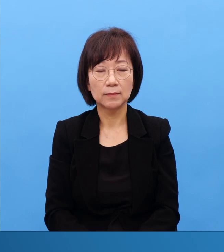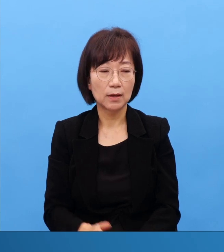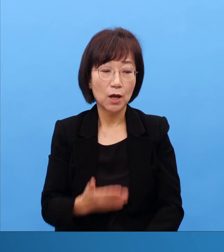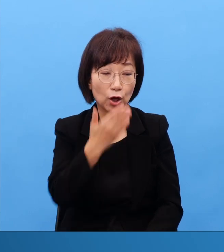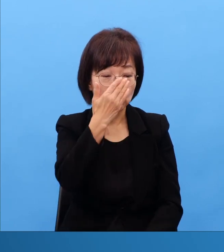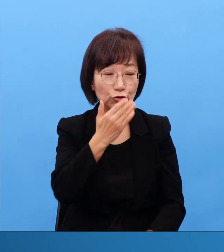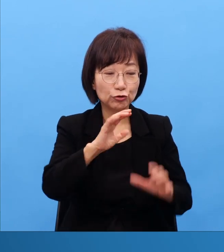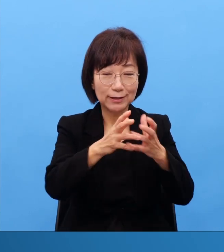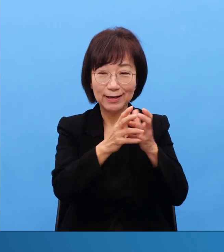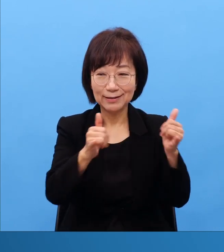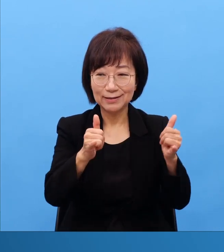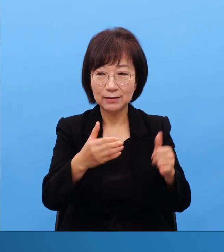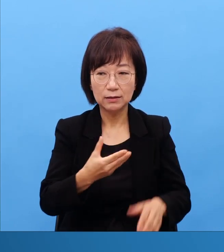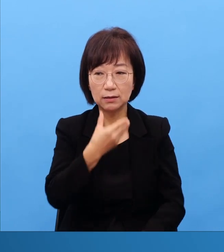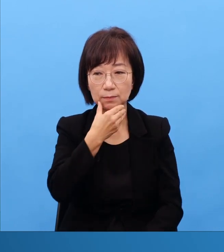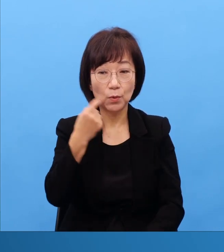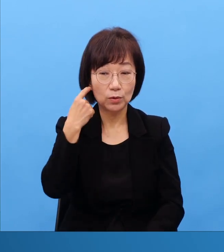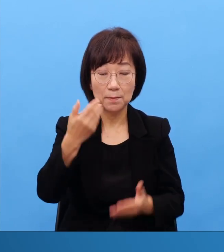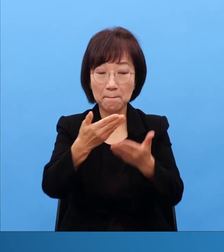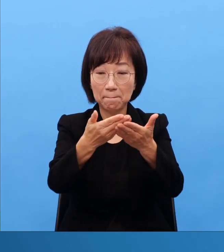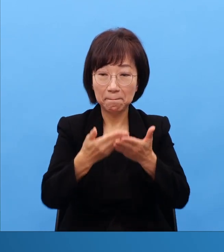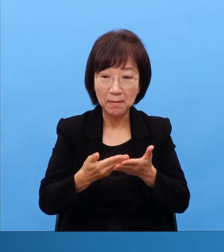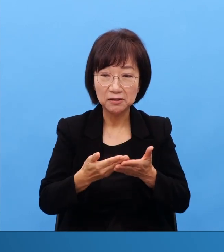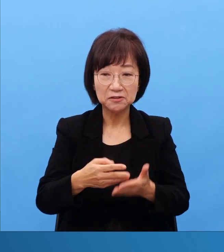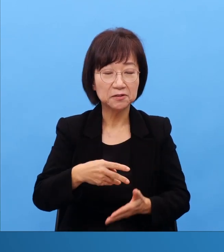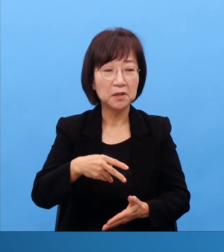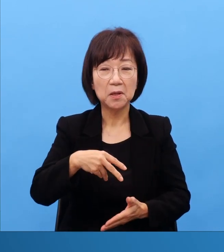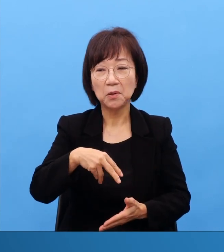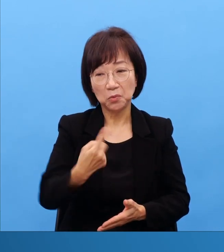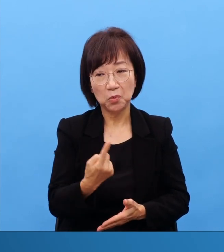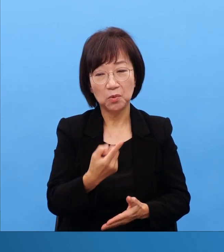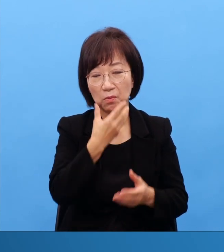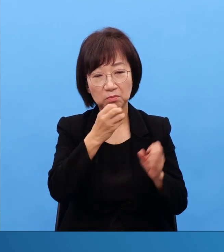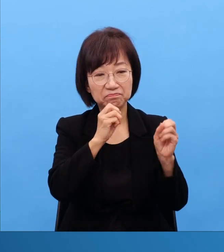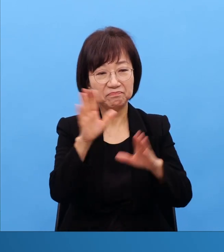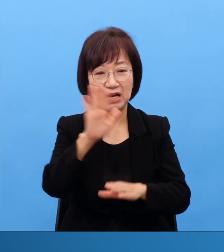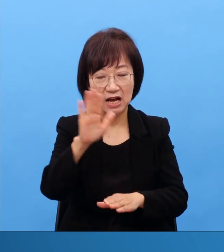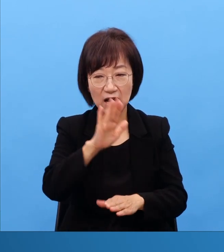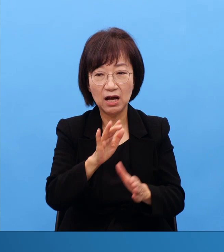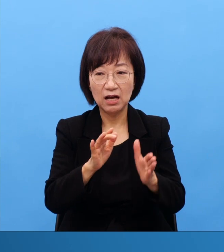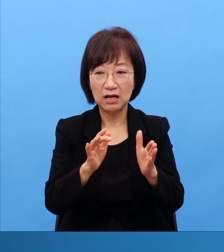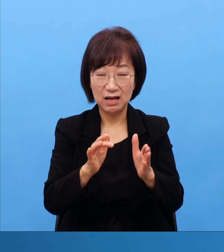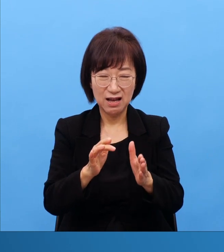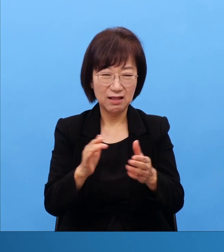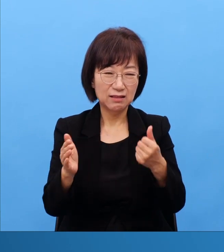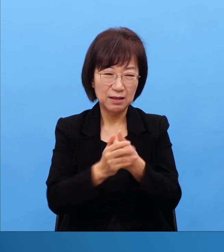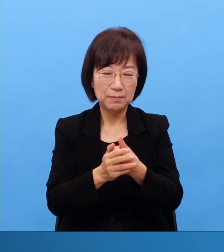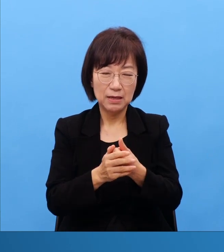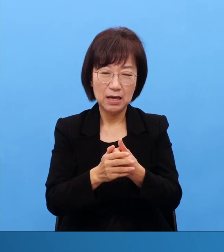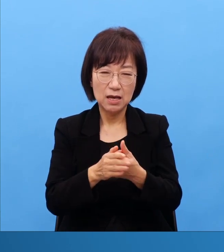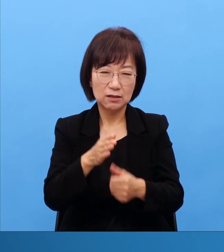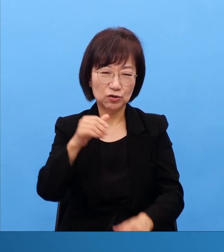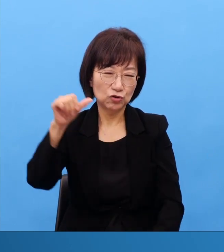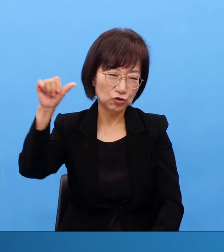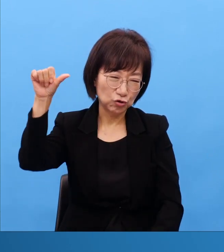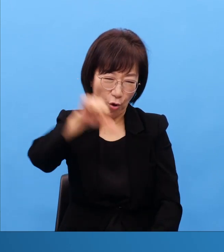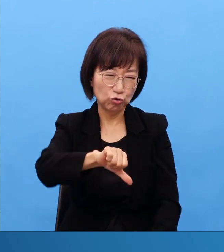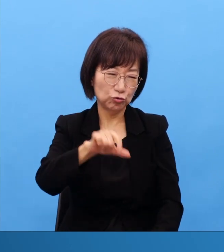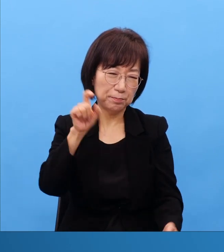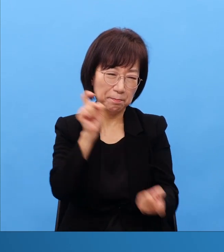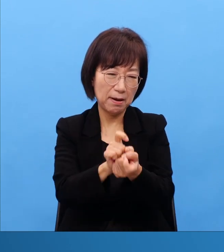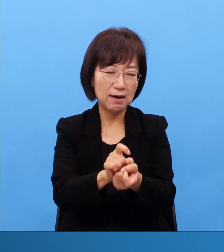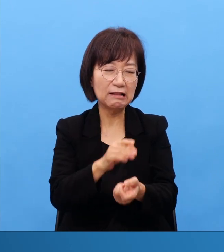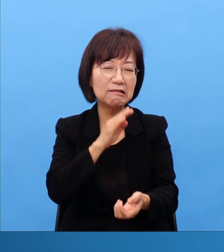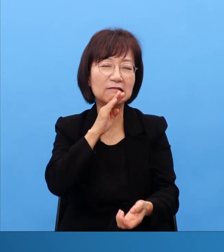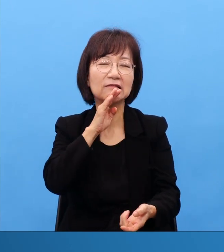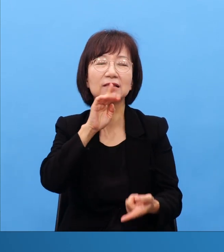반대했으니까 당연히 저주받아요. The Jewish people receive this amazing gospel, and yet they still oppose. Then, of course, rightfully so, they must receive those curses.